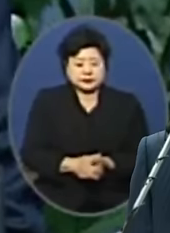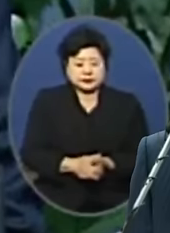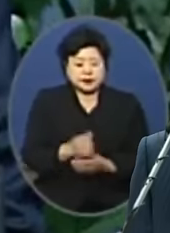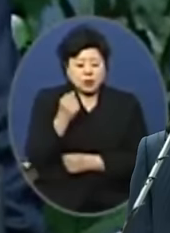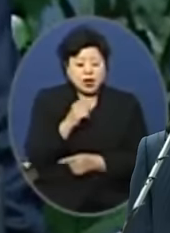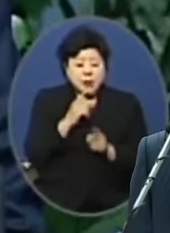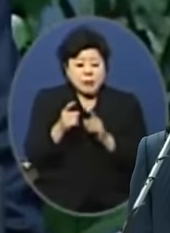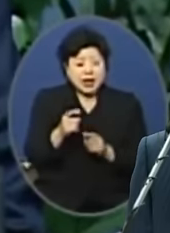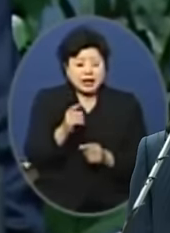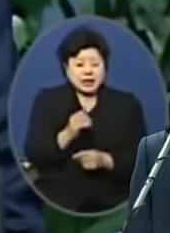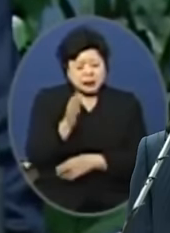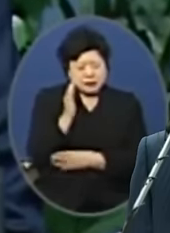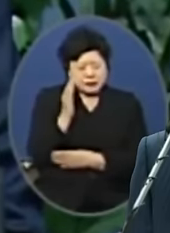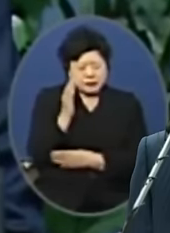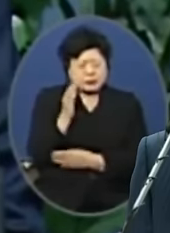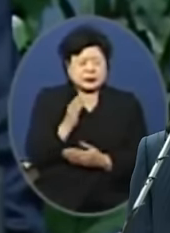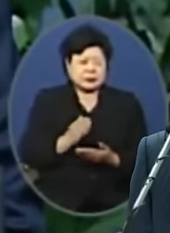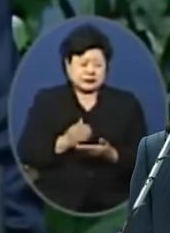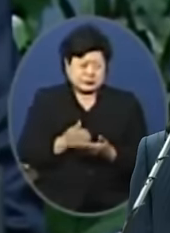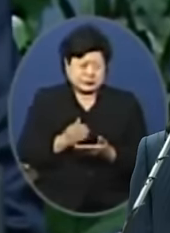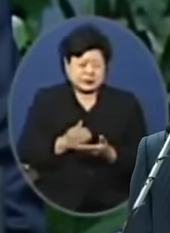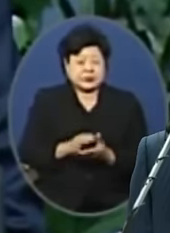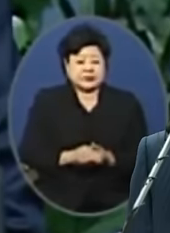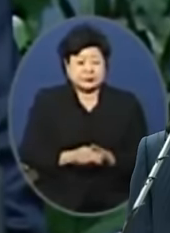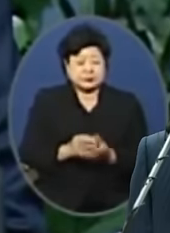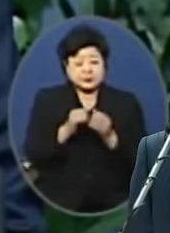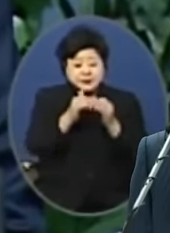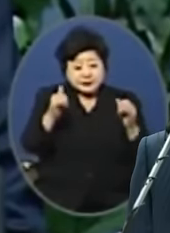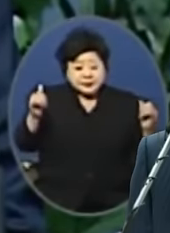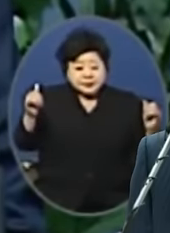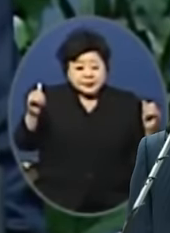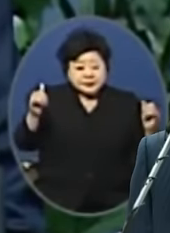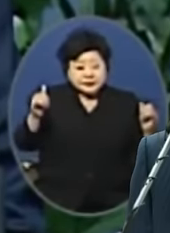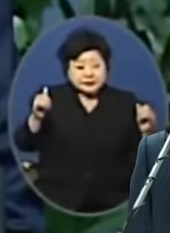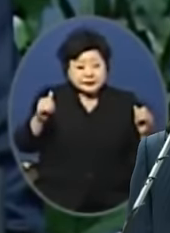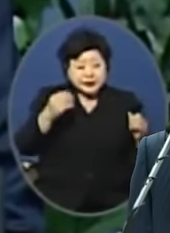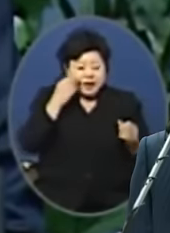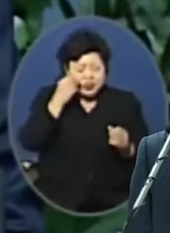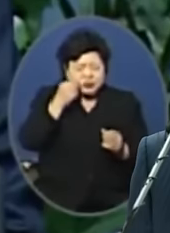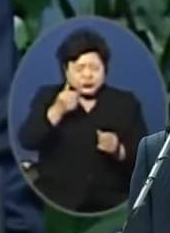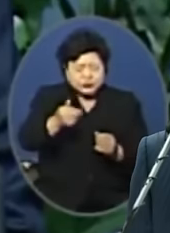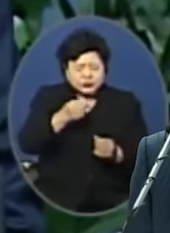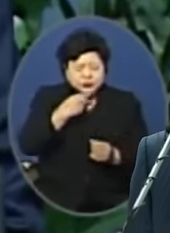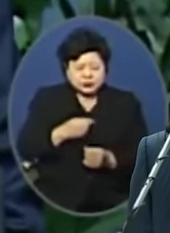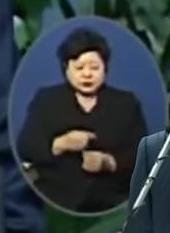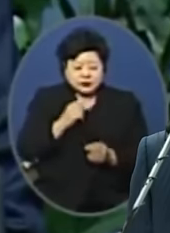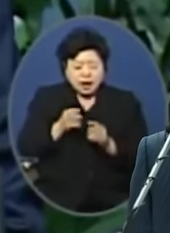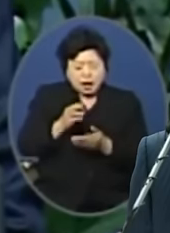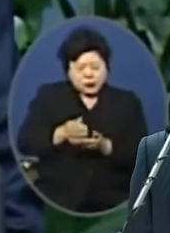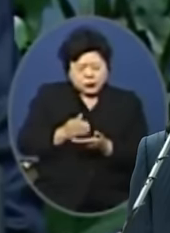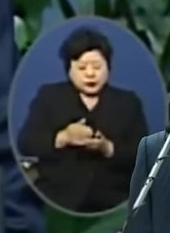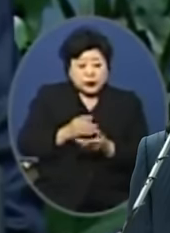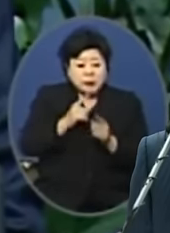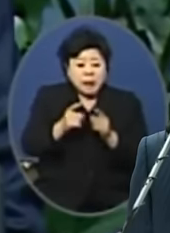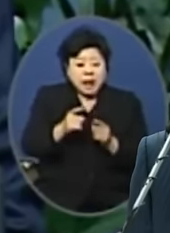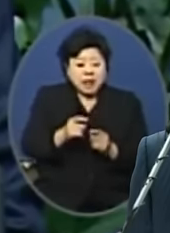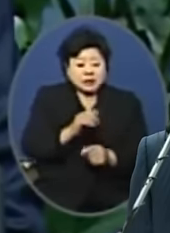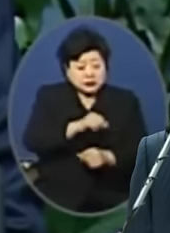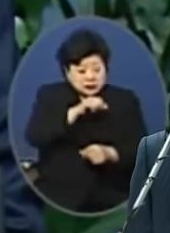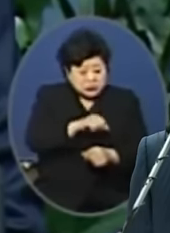원래 말 잘한 사람은 참 기름을 바른 듯이 말을 합니다. 그러나 말을